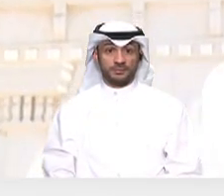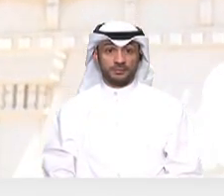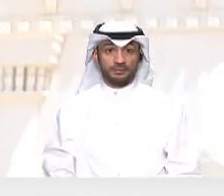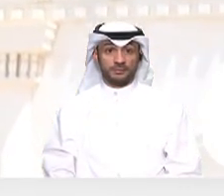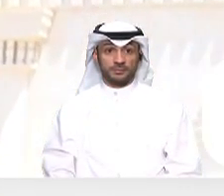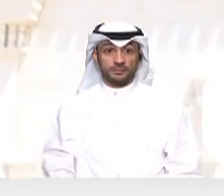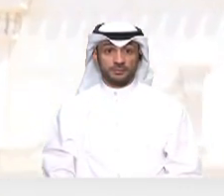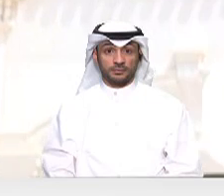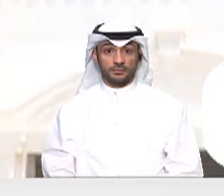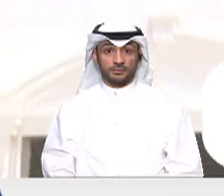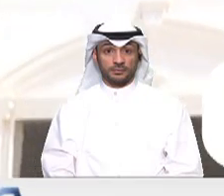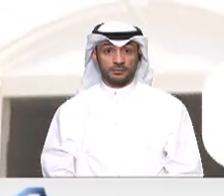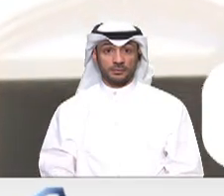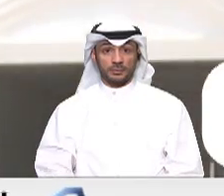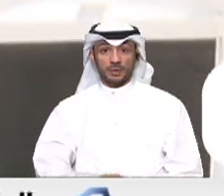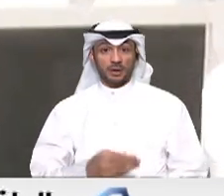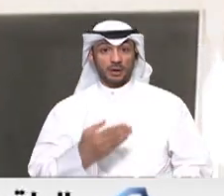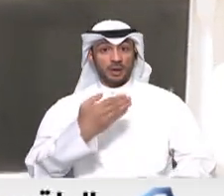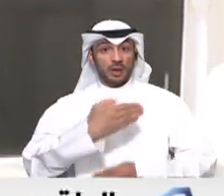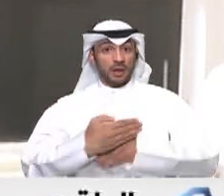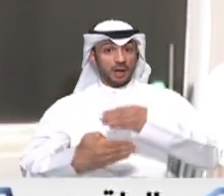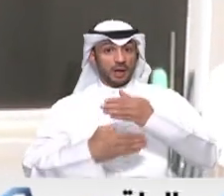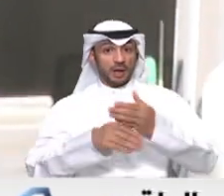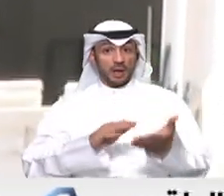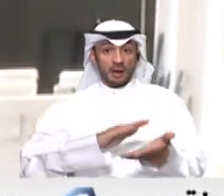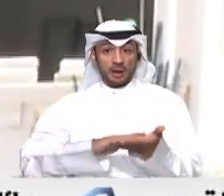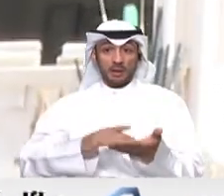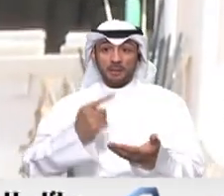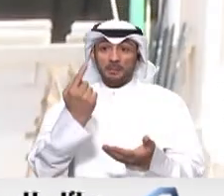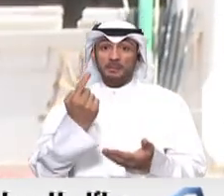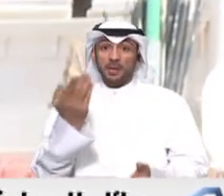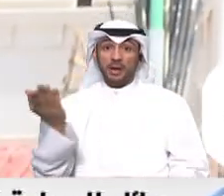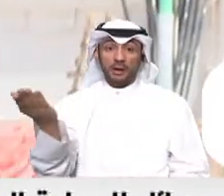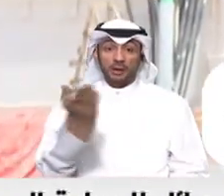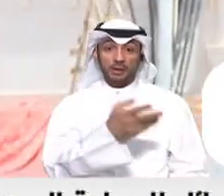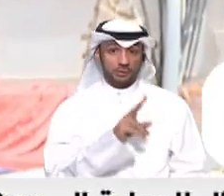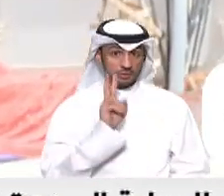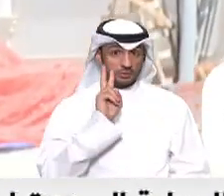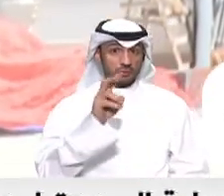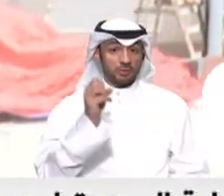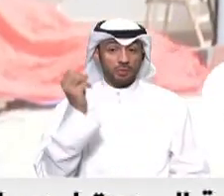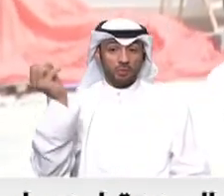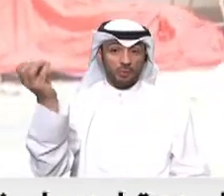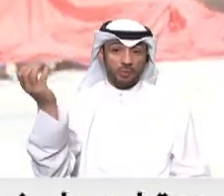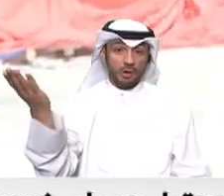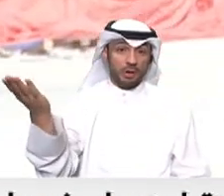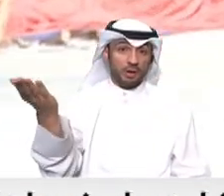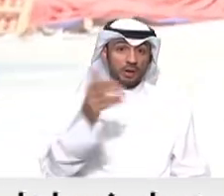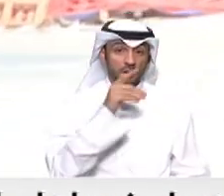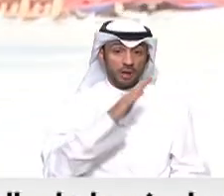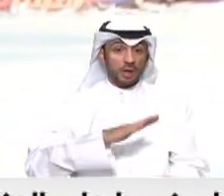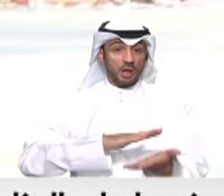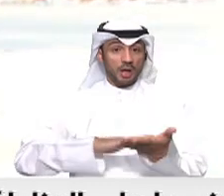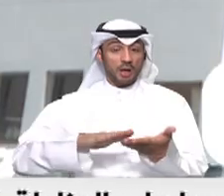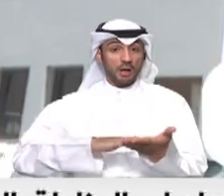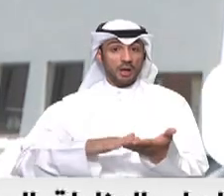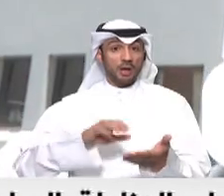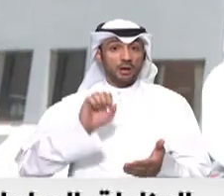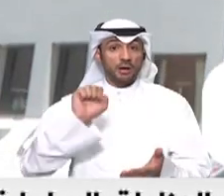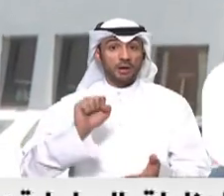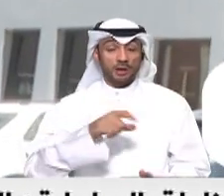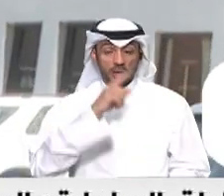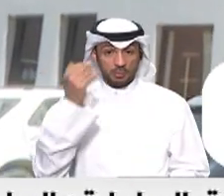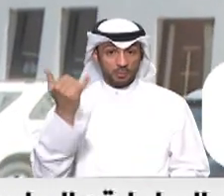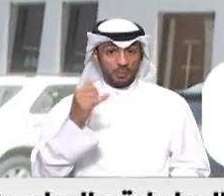التالي العقار ابن مبر رؤيه ونهج متبع لدى الكثيرين مما يملكون الاراضي والعقارات بغرض